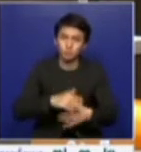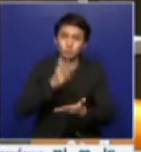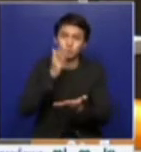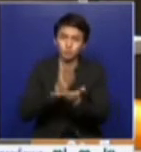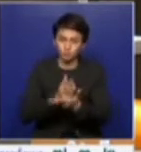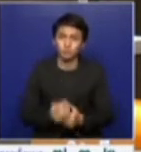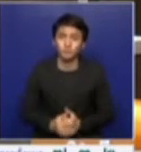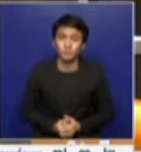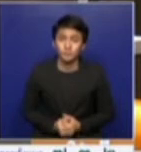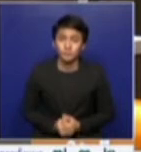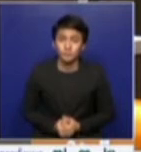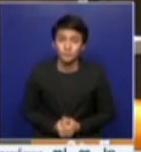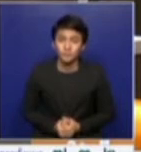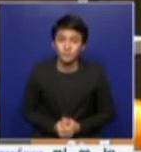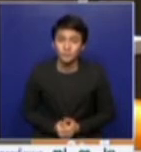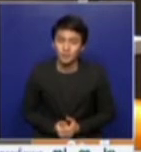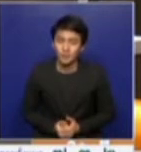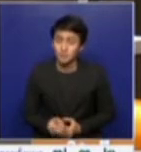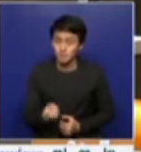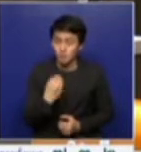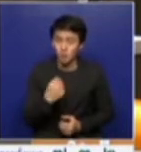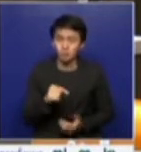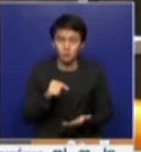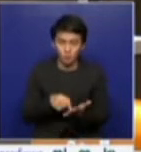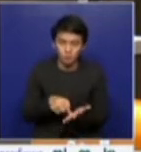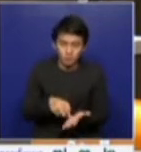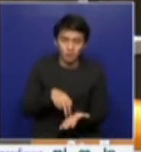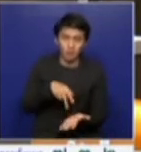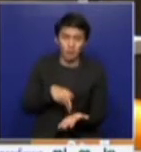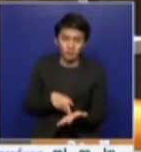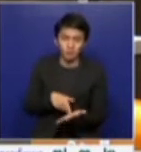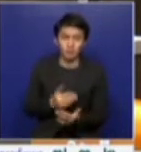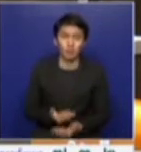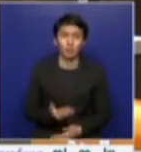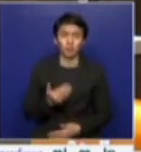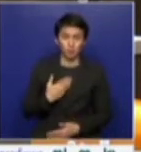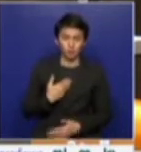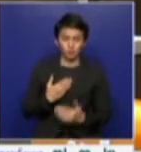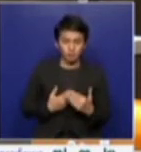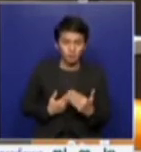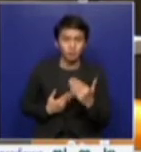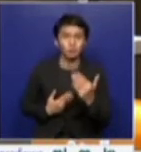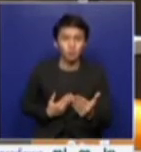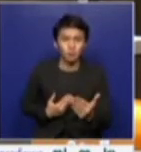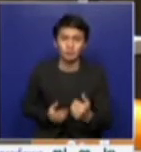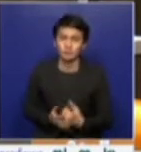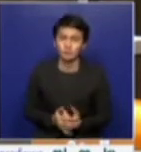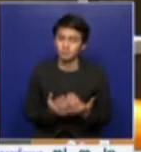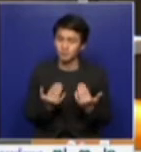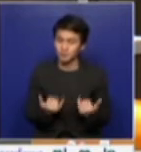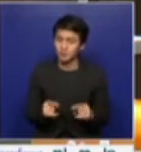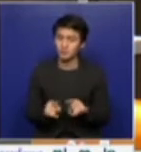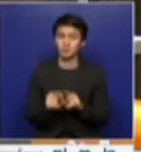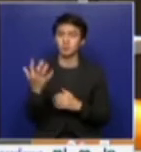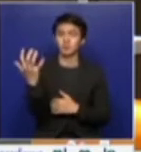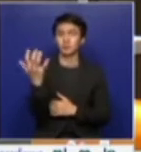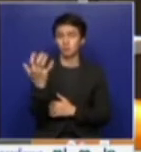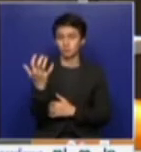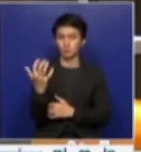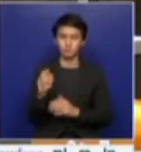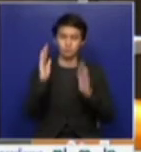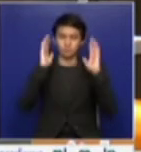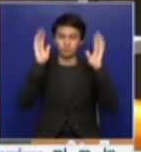ก็ที่สำคัญท่านบอกว่าให้ถอยคนละก้าวทันได้ออกสถานีโทรทัศน์แล้ว